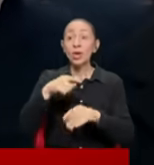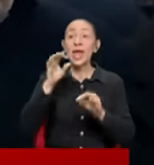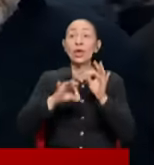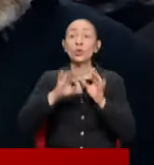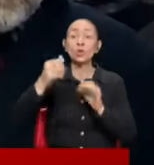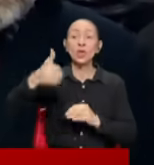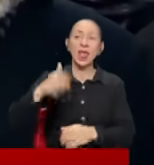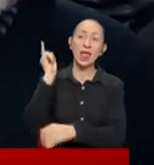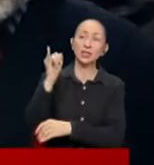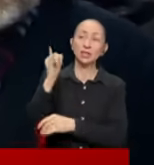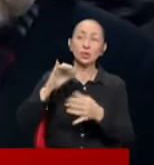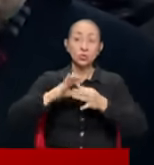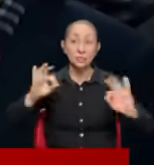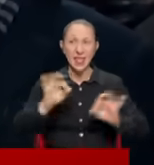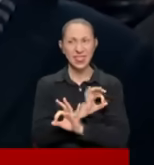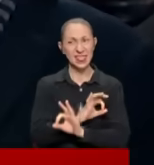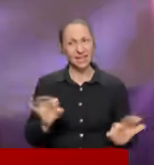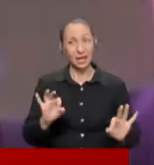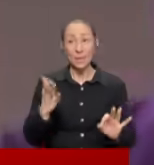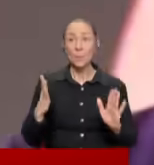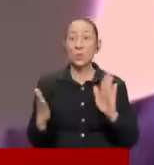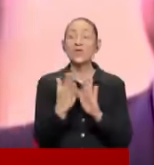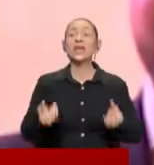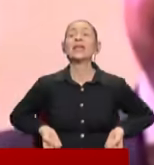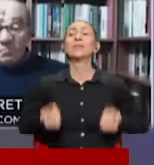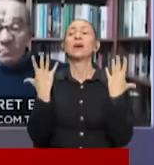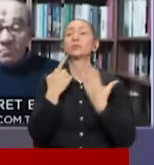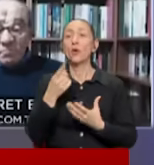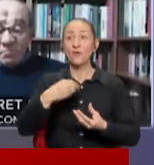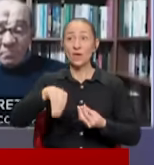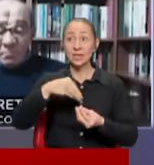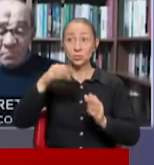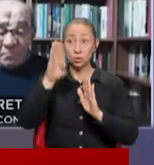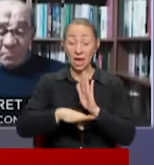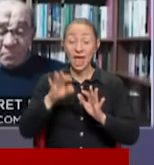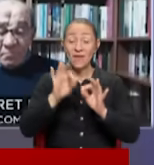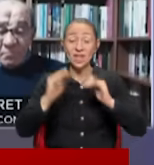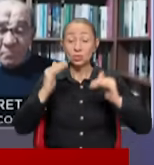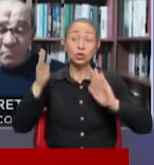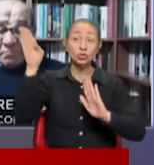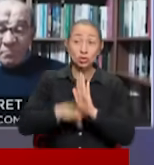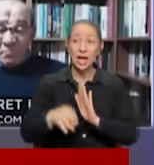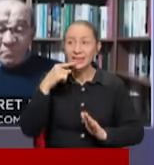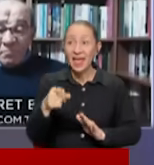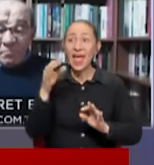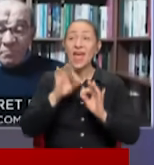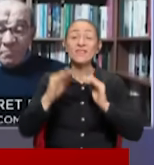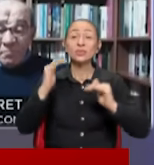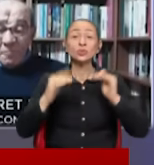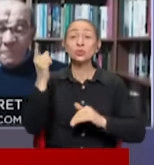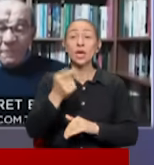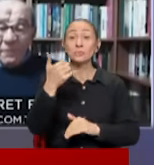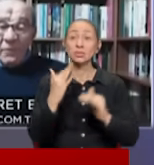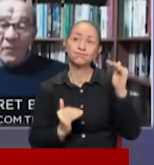ekonomi yönetimlerini eleştiren cümleleri net ama muhalefet yetmez diyor. Faiz düşerse enflasyon da düşer denilip enflasyonun